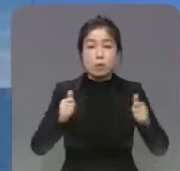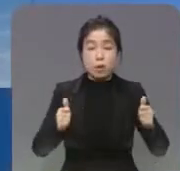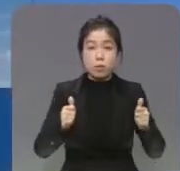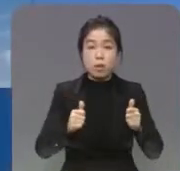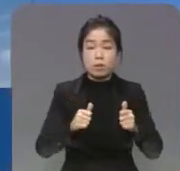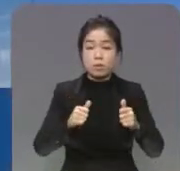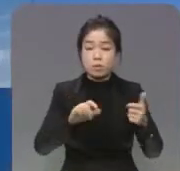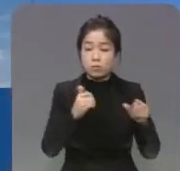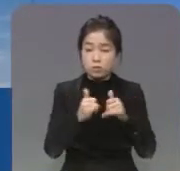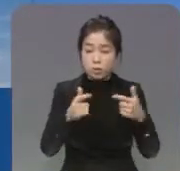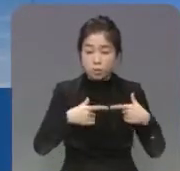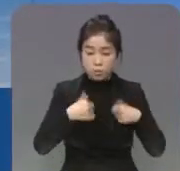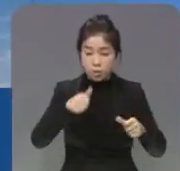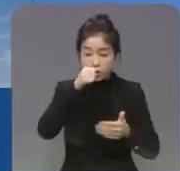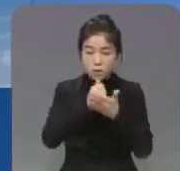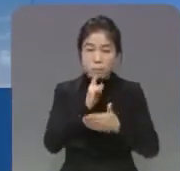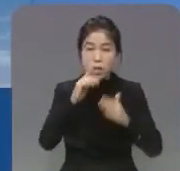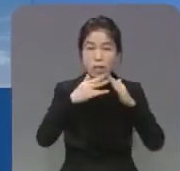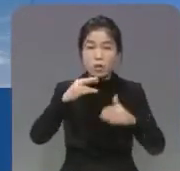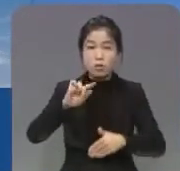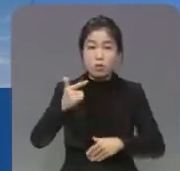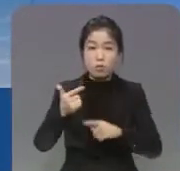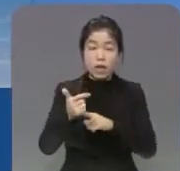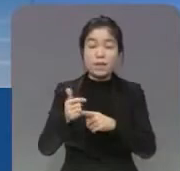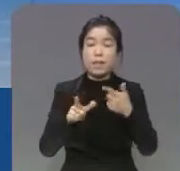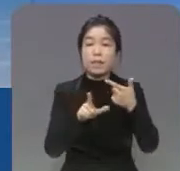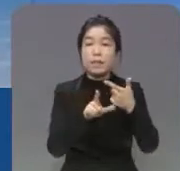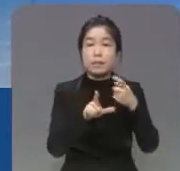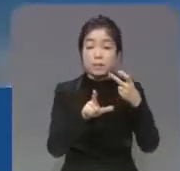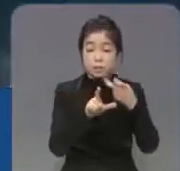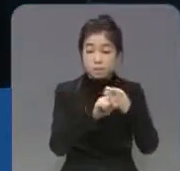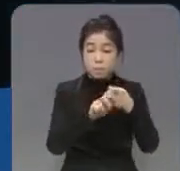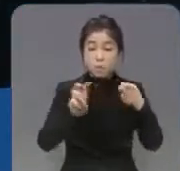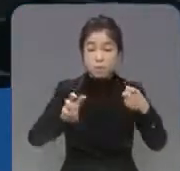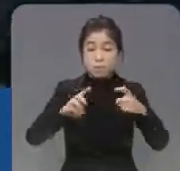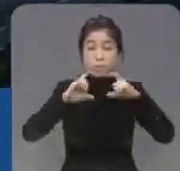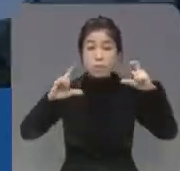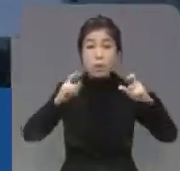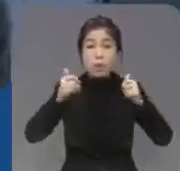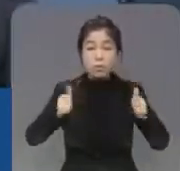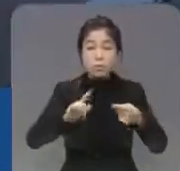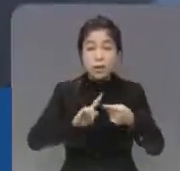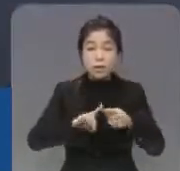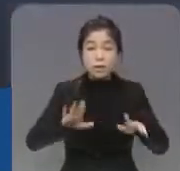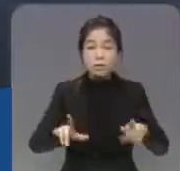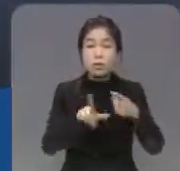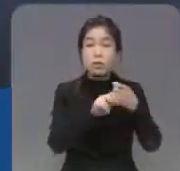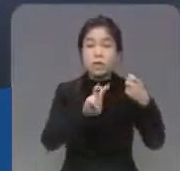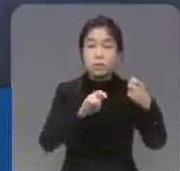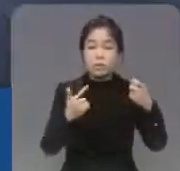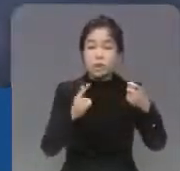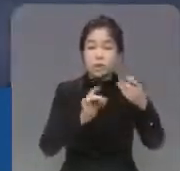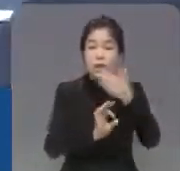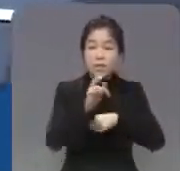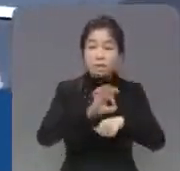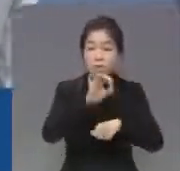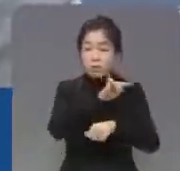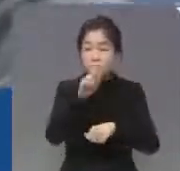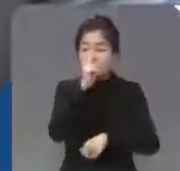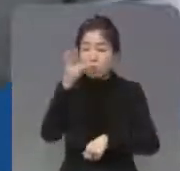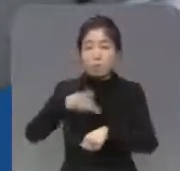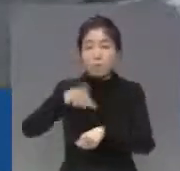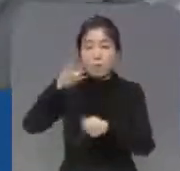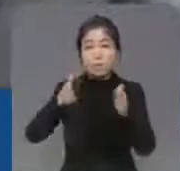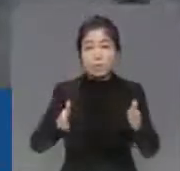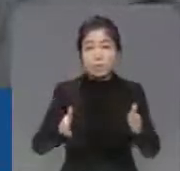광주지방법원은 사자 명예훼손 혐의로 기소된 전두환 씨의 30일 선고 재판과 관련해서 오는 26일 오전 10시부터 오후